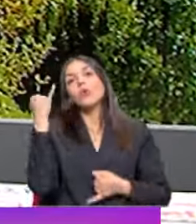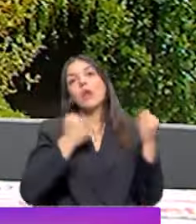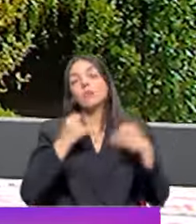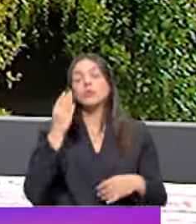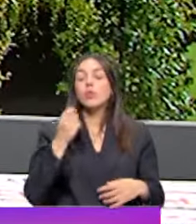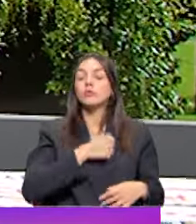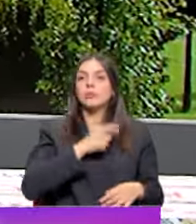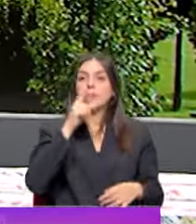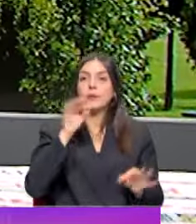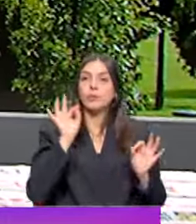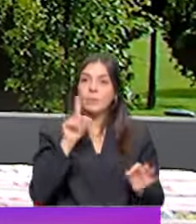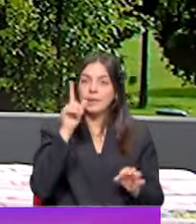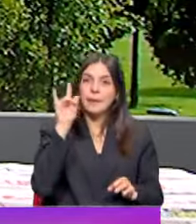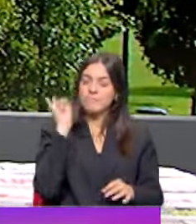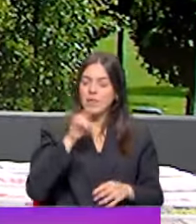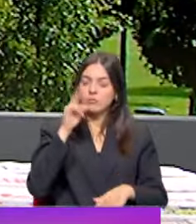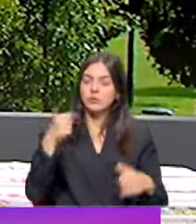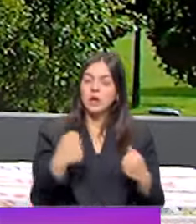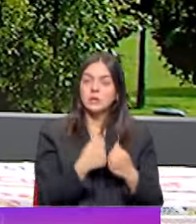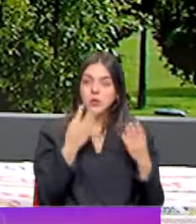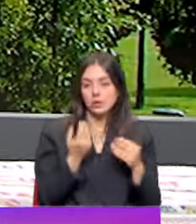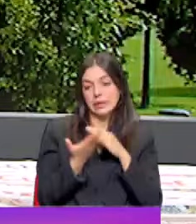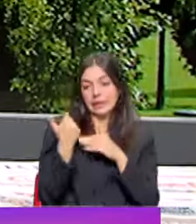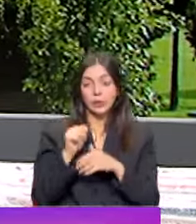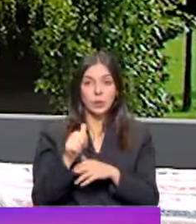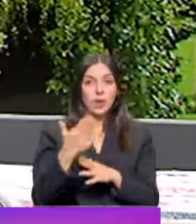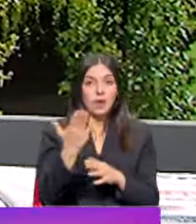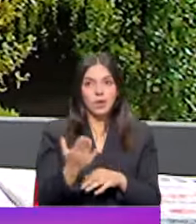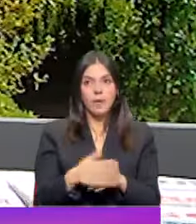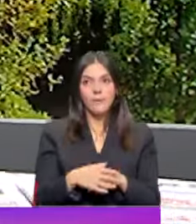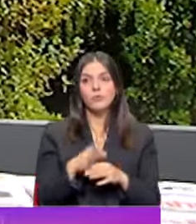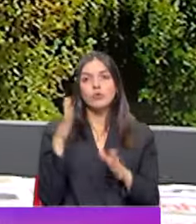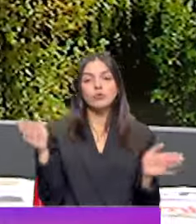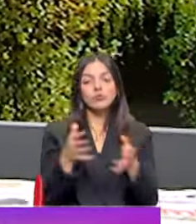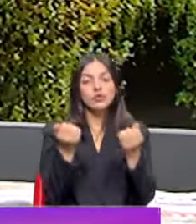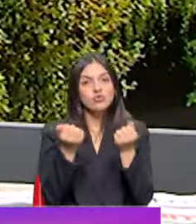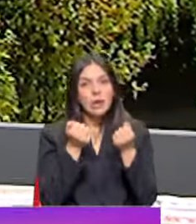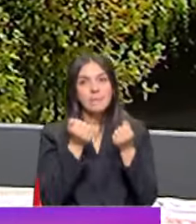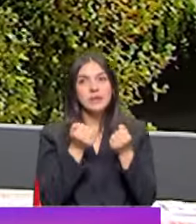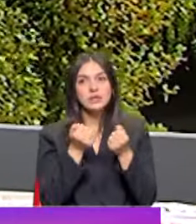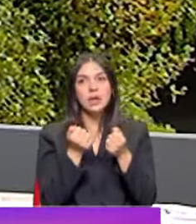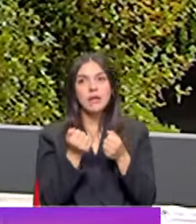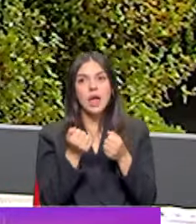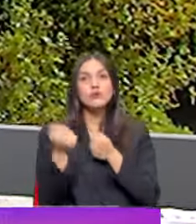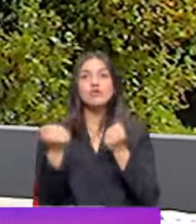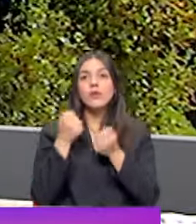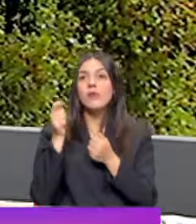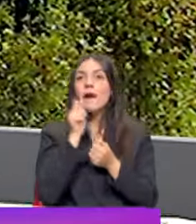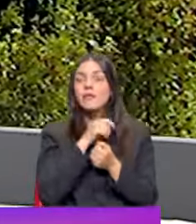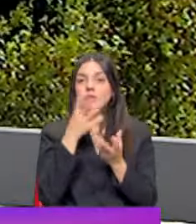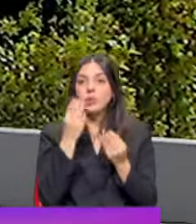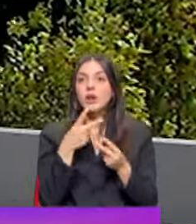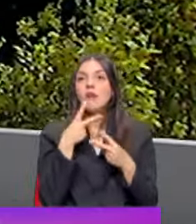Çok üzüldüğümüz bir durum, bir metrobüs kazası gerçekleşti geçtiğimiz günlerde. Küçükçekmece mevkiinde şoför hatası